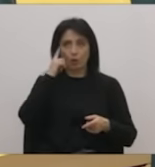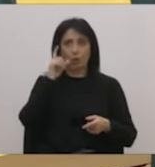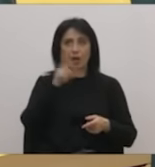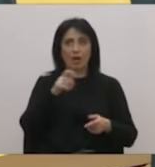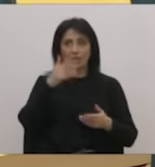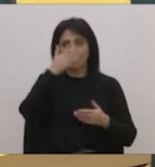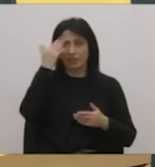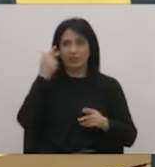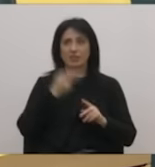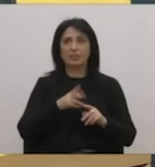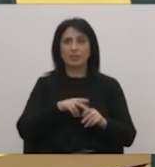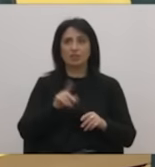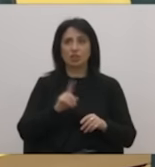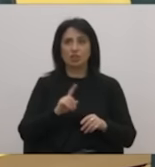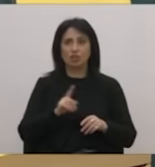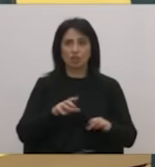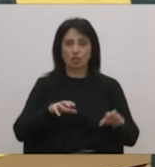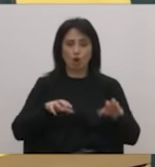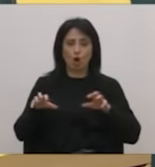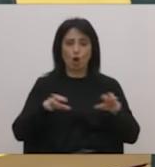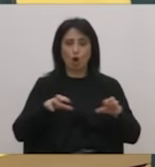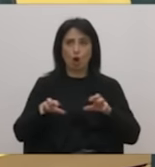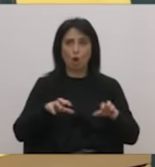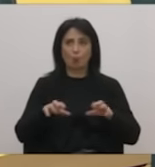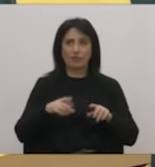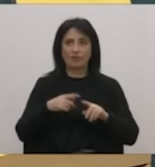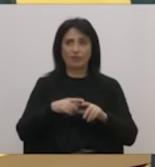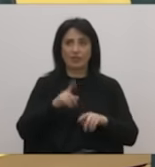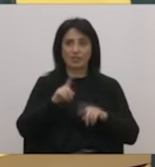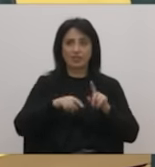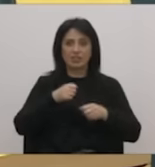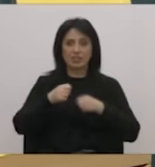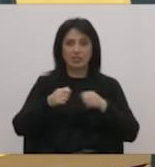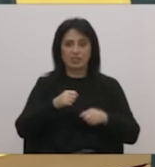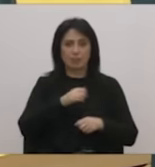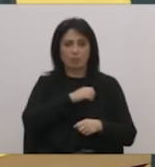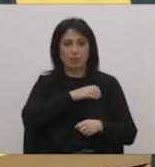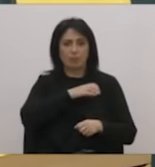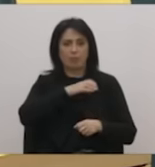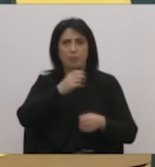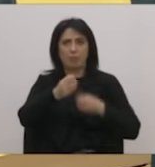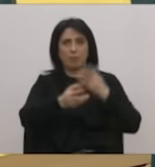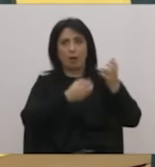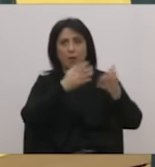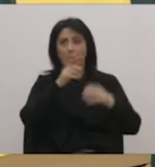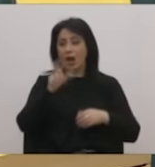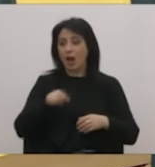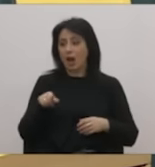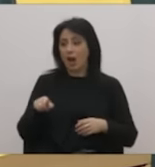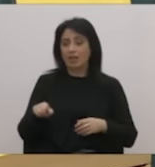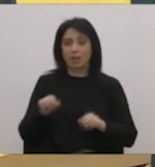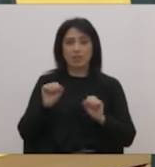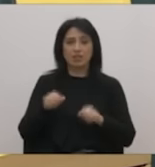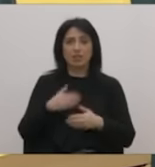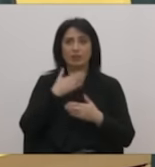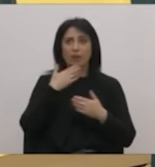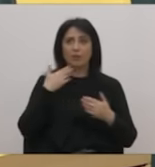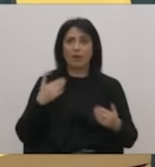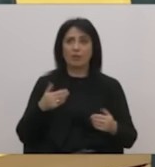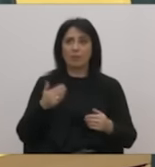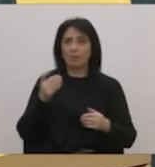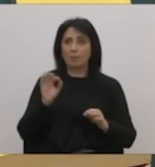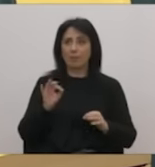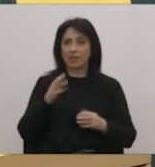ხალხი დაივიწყებს იმას, რომ კორუფცია, კლეპტოკრატია, ოლიგარქია ყავის და ელემენტარულად ადამიანს იმის საშუალება არ აქვს, რომ